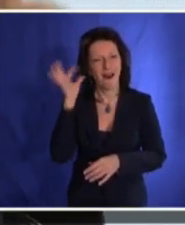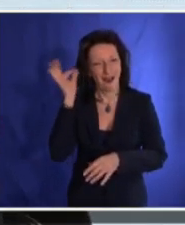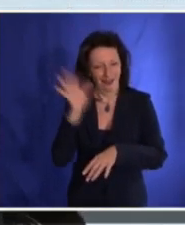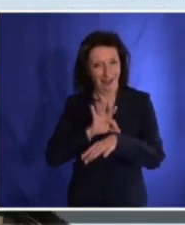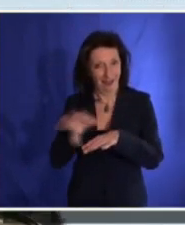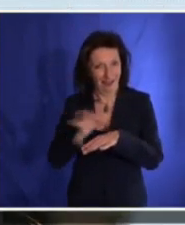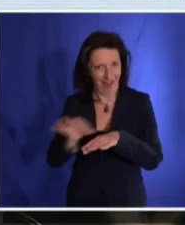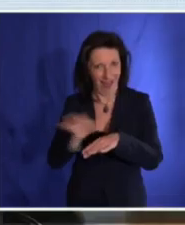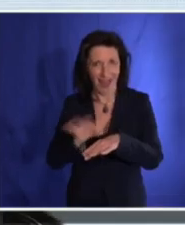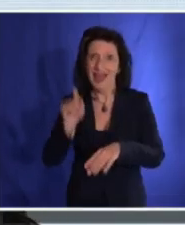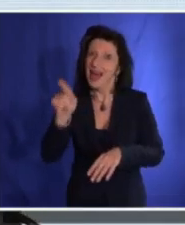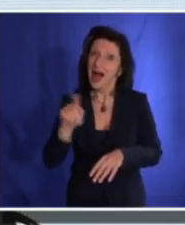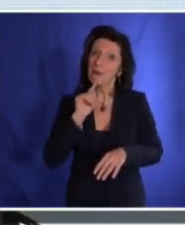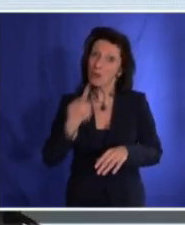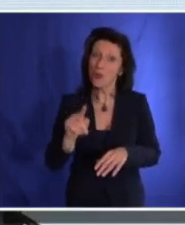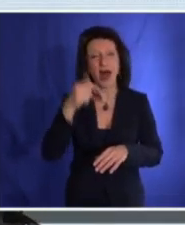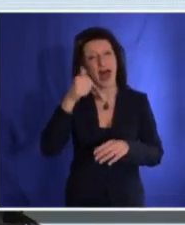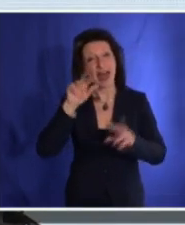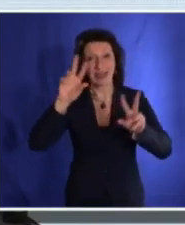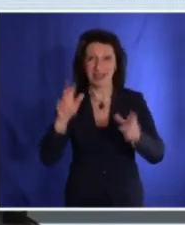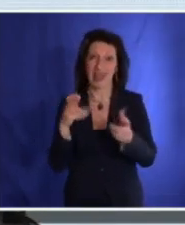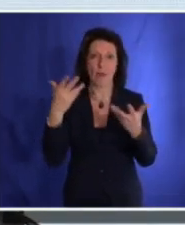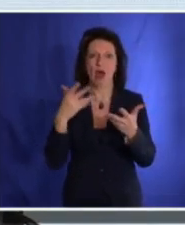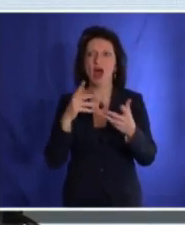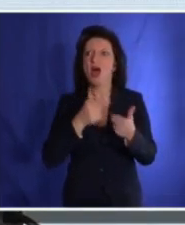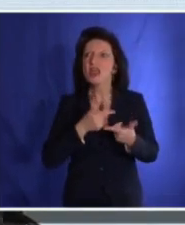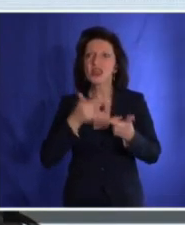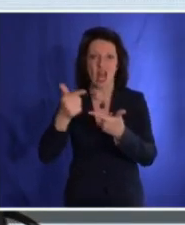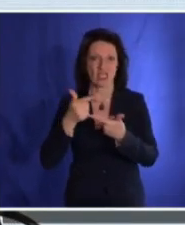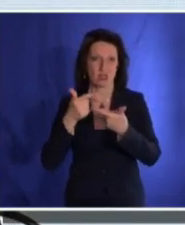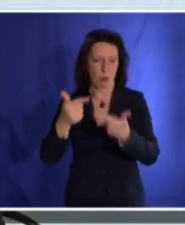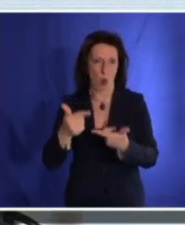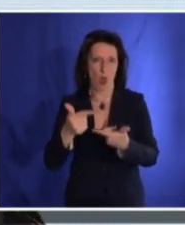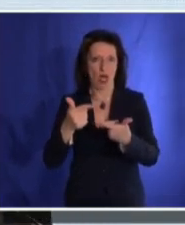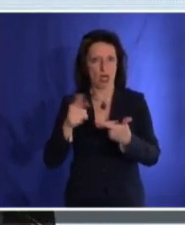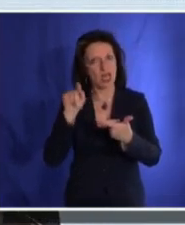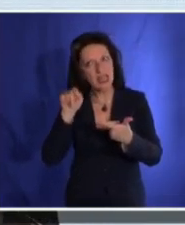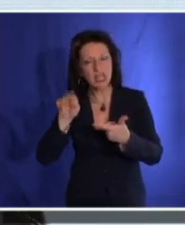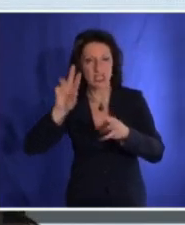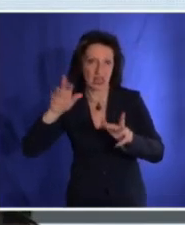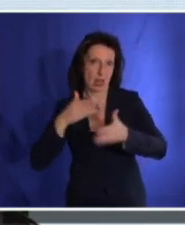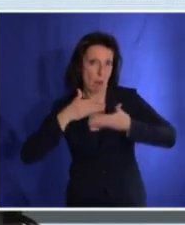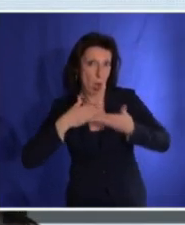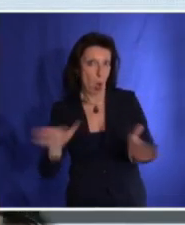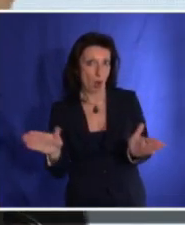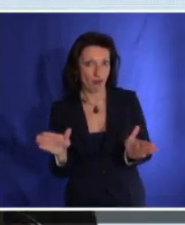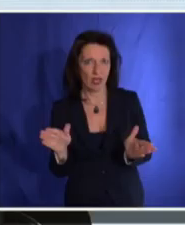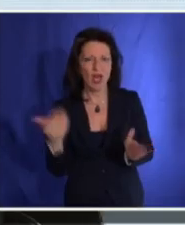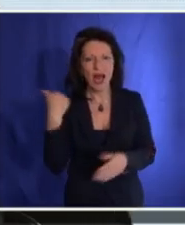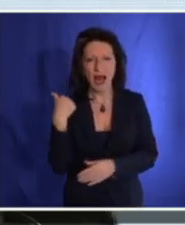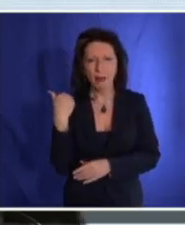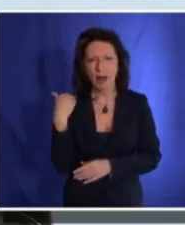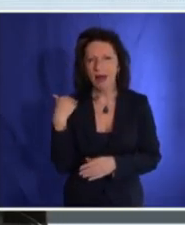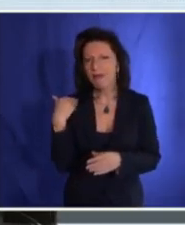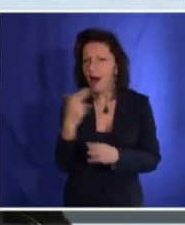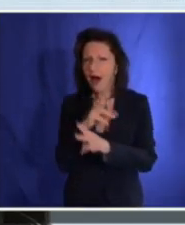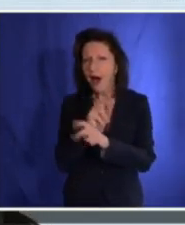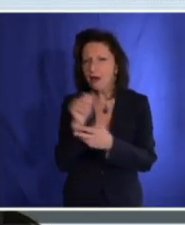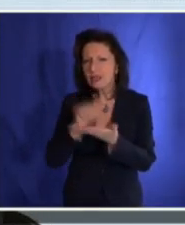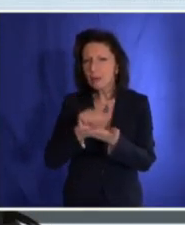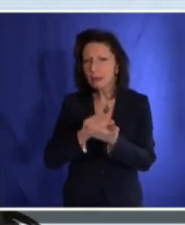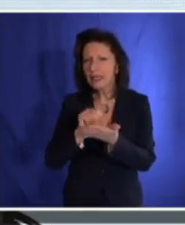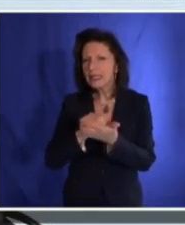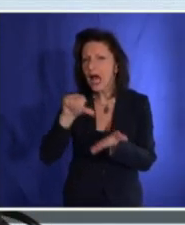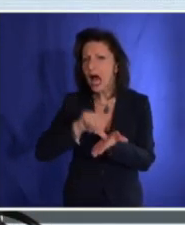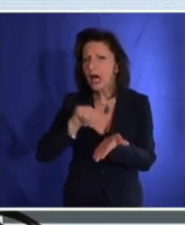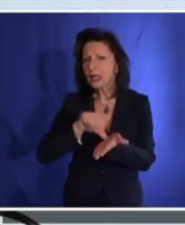ein wichtiges Thema endlich einmal in der Öffentlichkeit publik zu machen. Aber im Endeffekt, wenn ich dann in die APA geschaut habe, dann, das illustriert